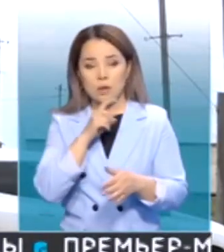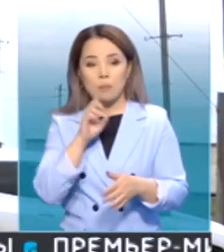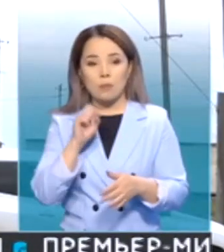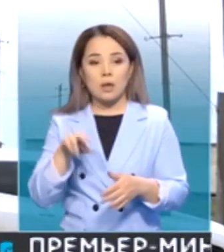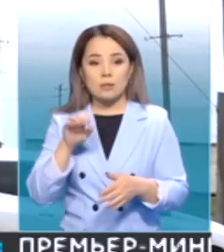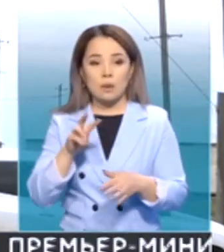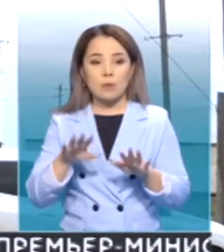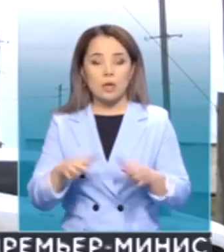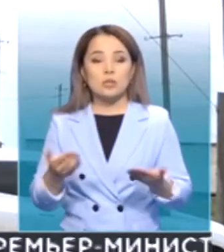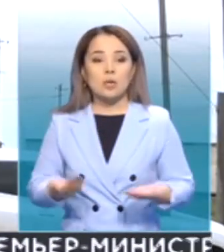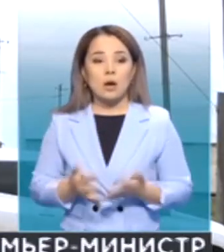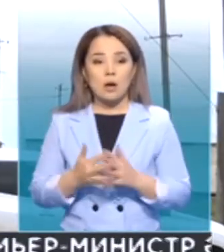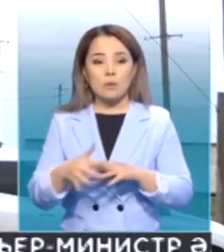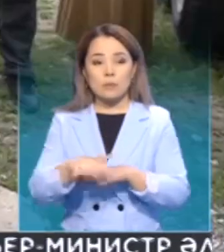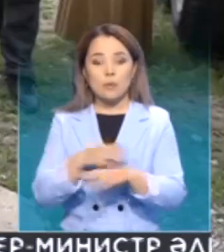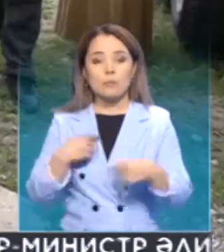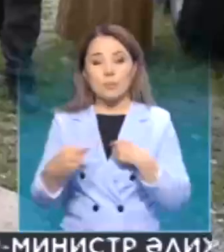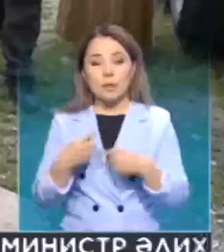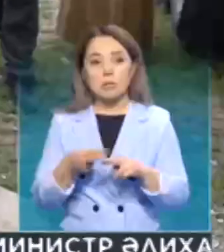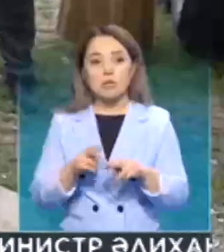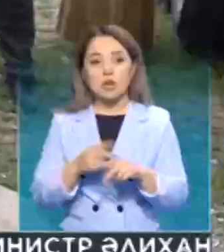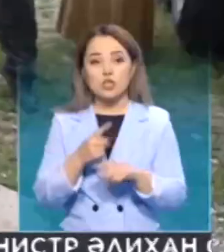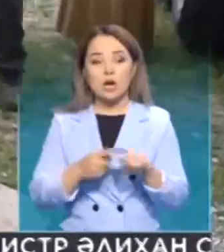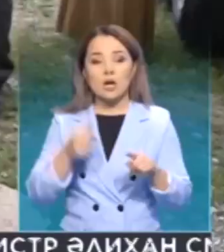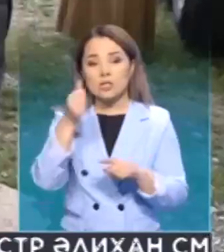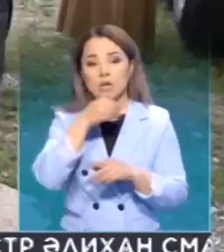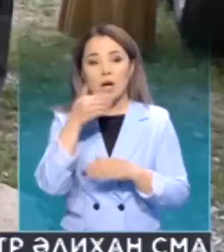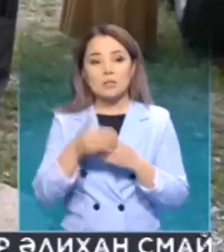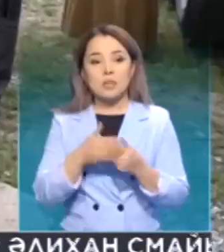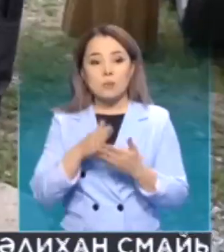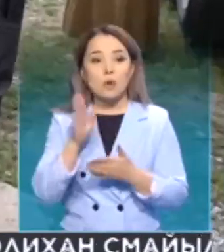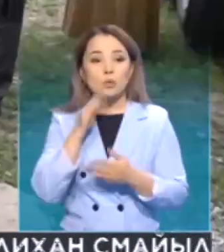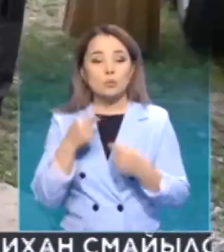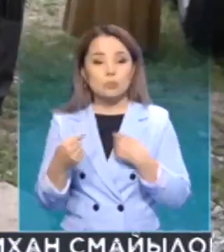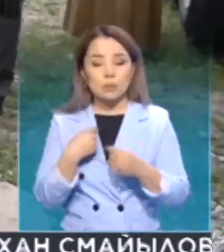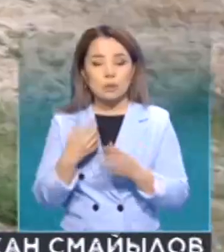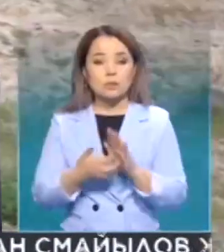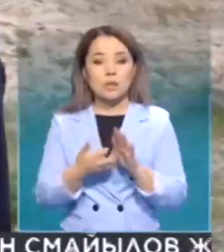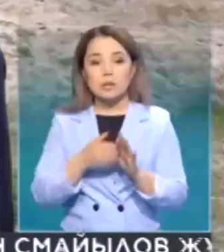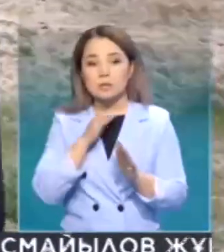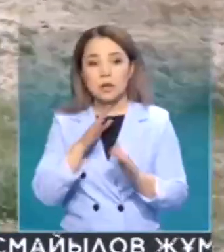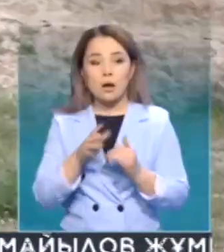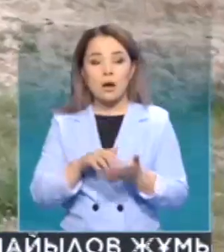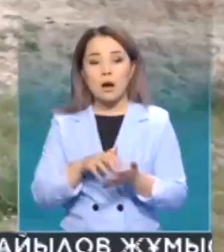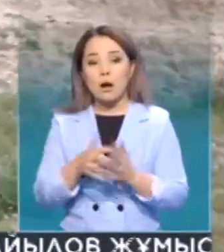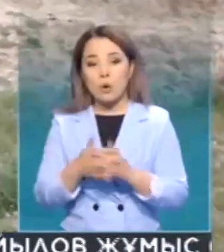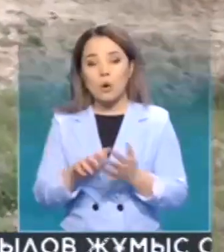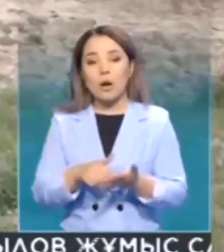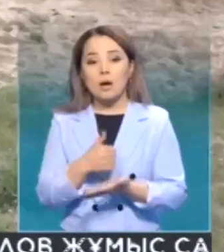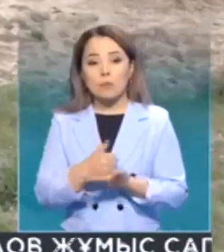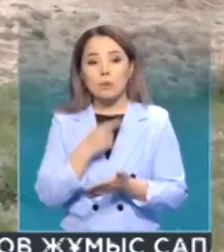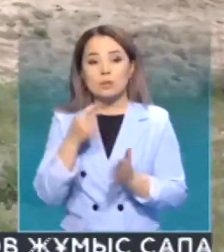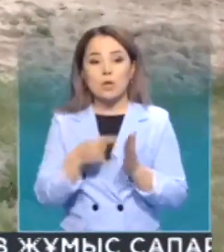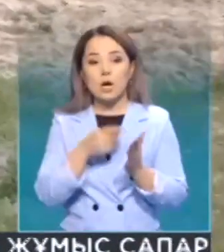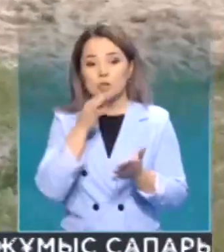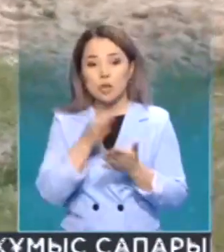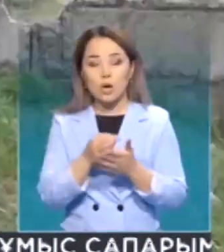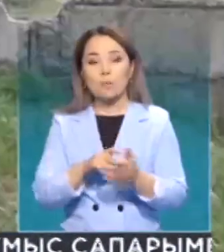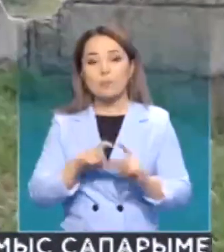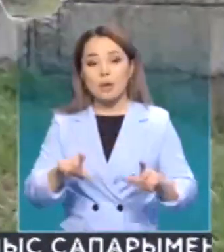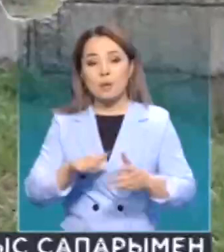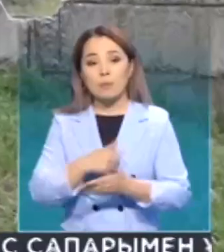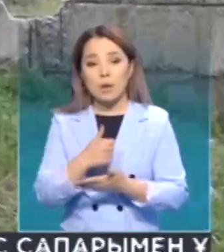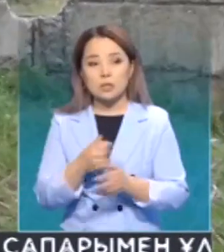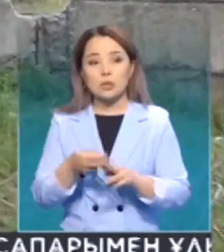ауылындағы жұрттың тіршілік нәріне жармай отырғанына жарты жылдан асқан. Судан тарыққан тұрғындар ауыл әкімі мен осы салаға жауапты мекеме